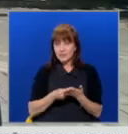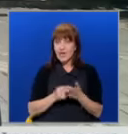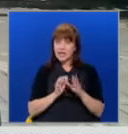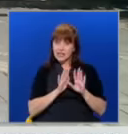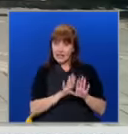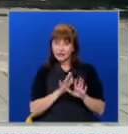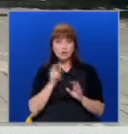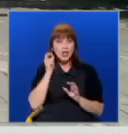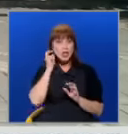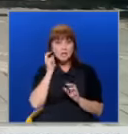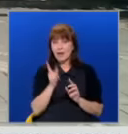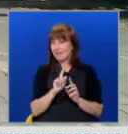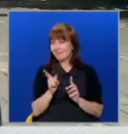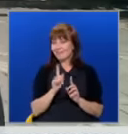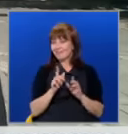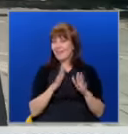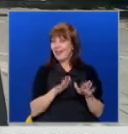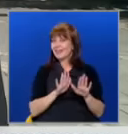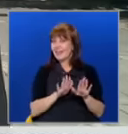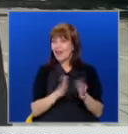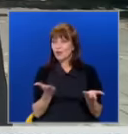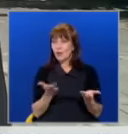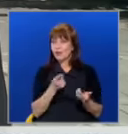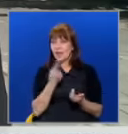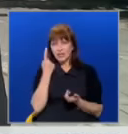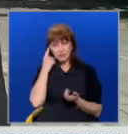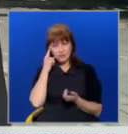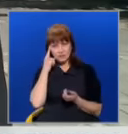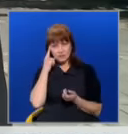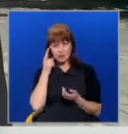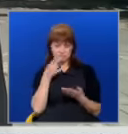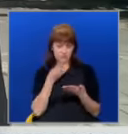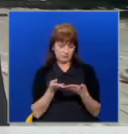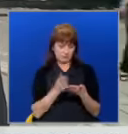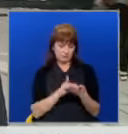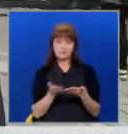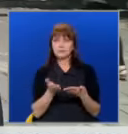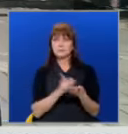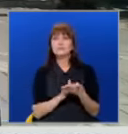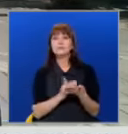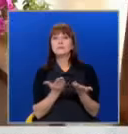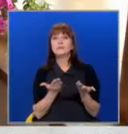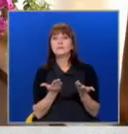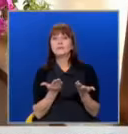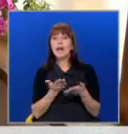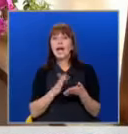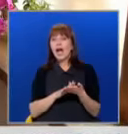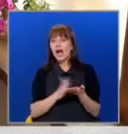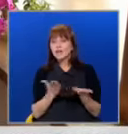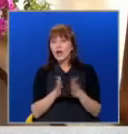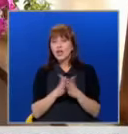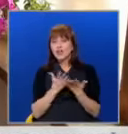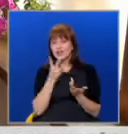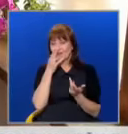нейното име всъщност не е неен. И тя се усъмнява, преглеждат книжките и виждат, че всъщност книжките са